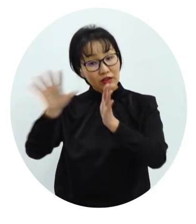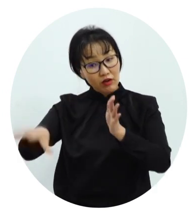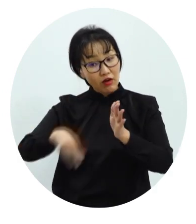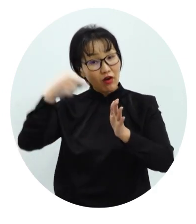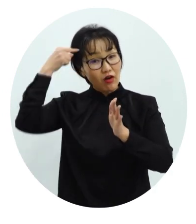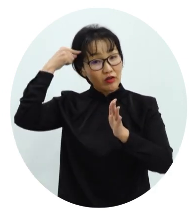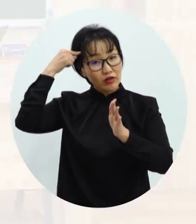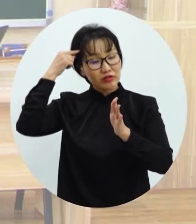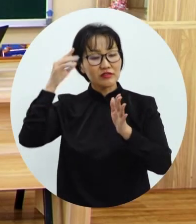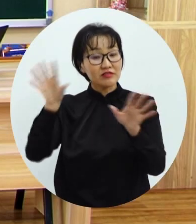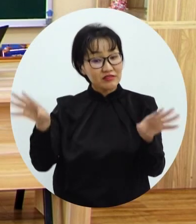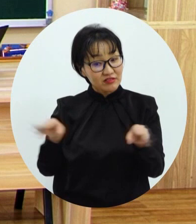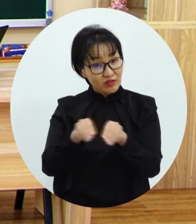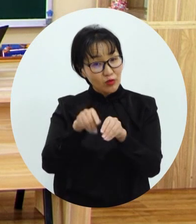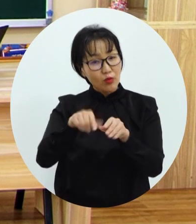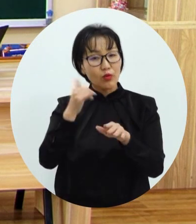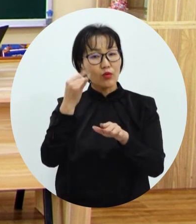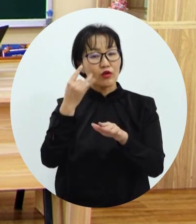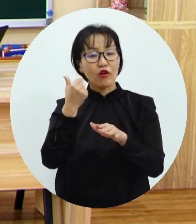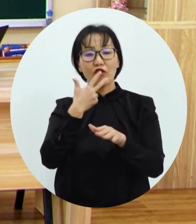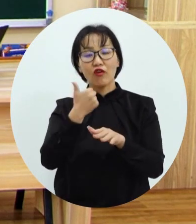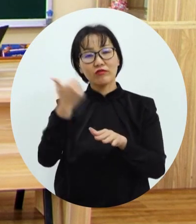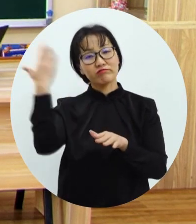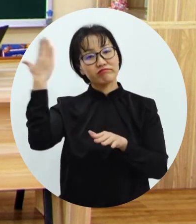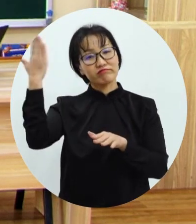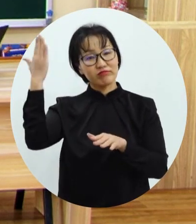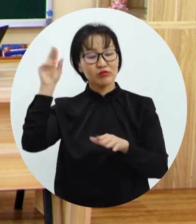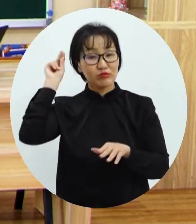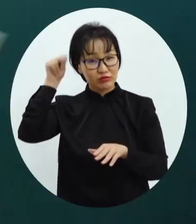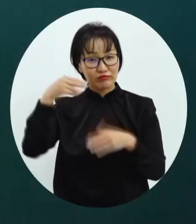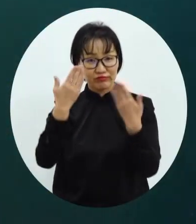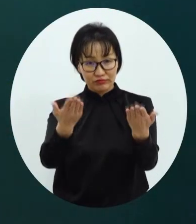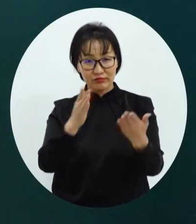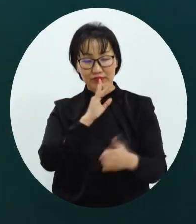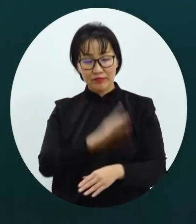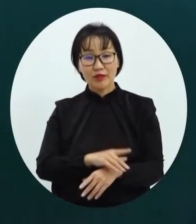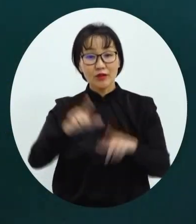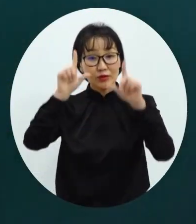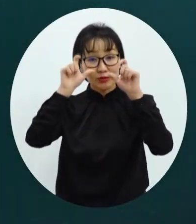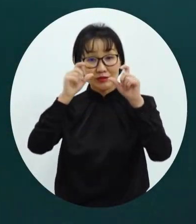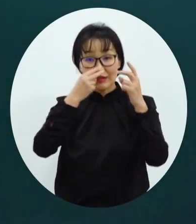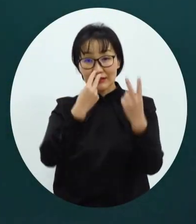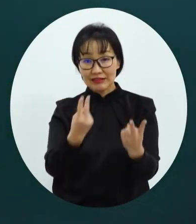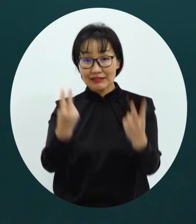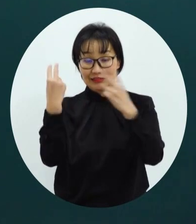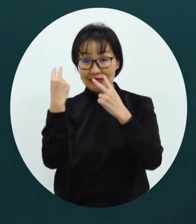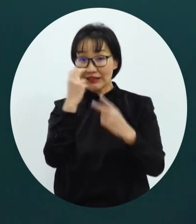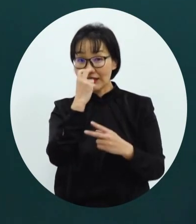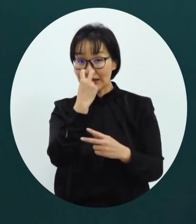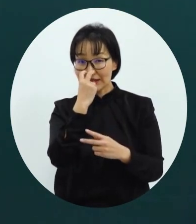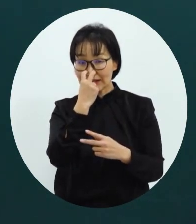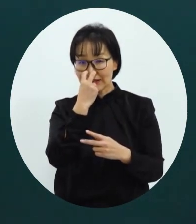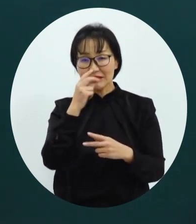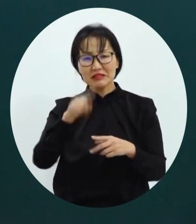сурцгаана. За, багш нь самбар дээр зураг байршуулъя. Зургийг ажиглаад ямар